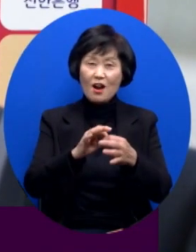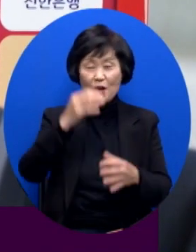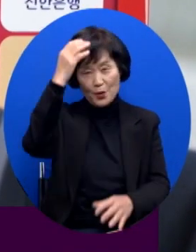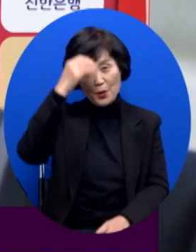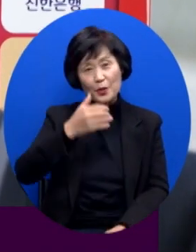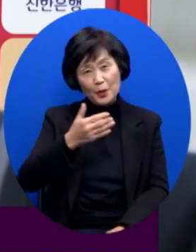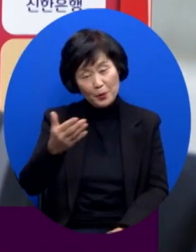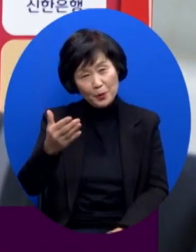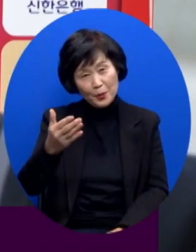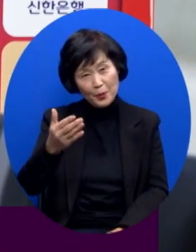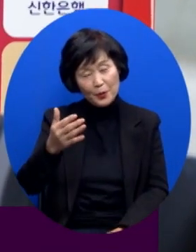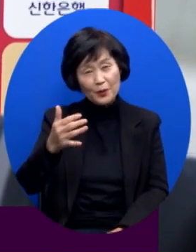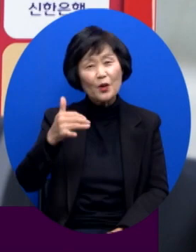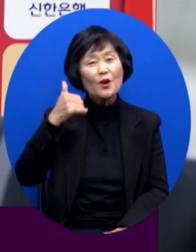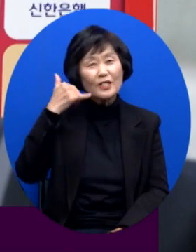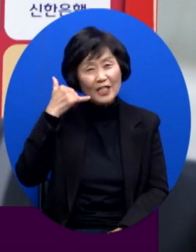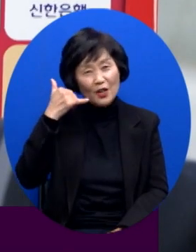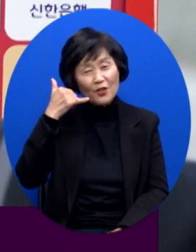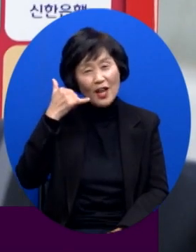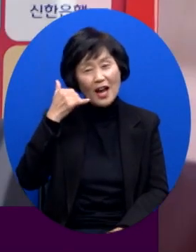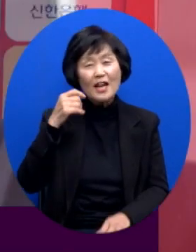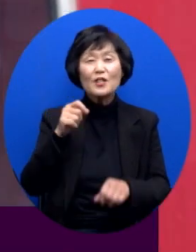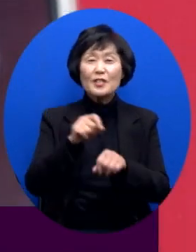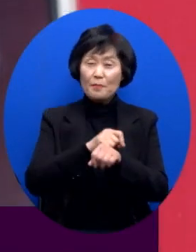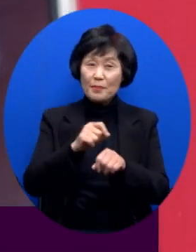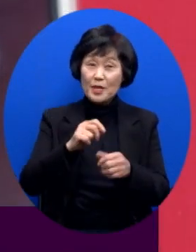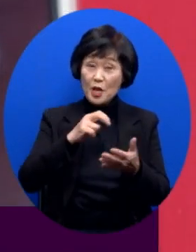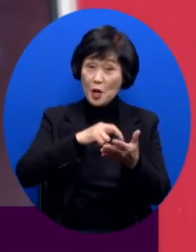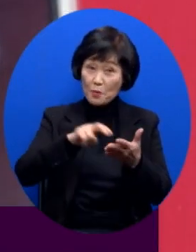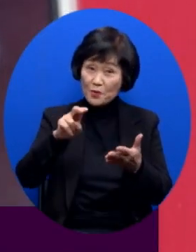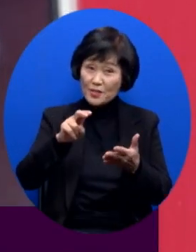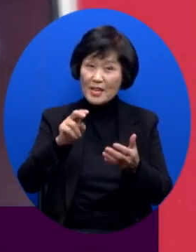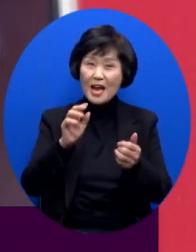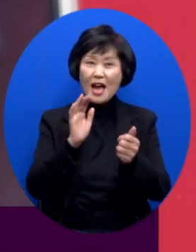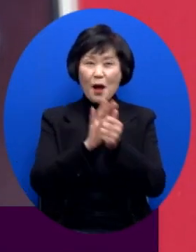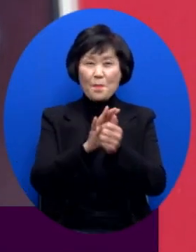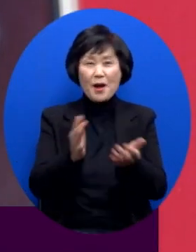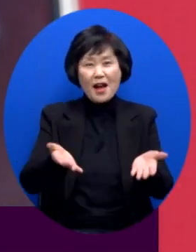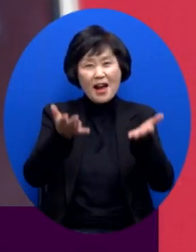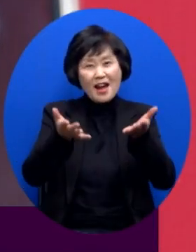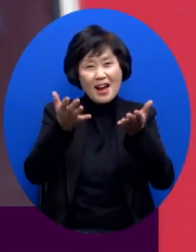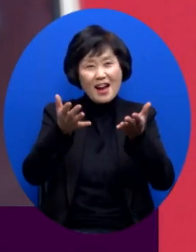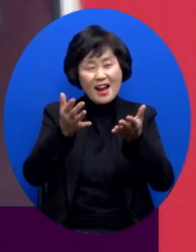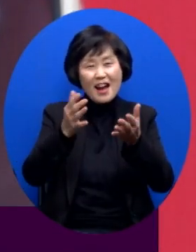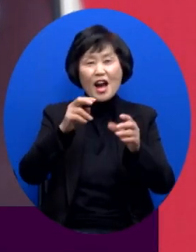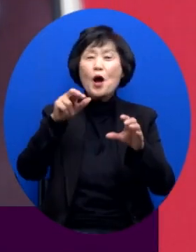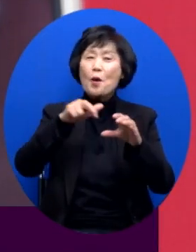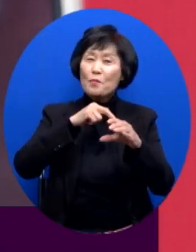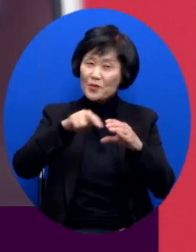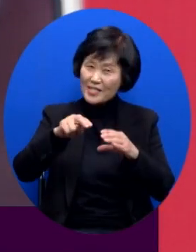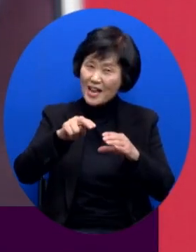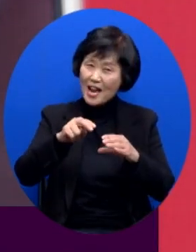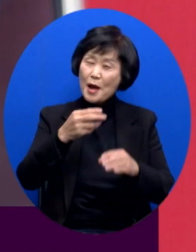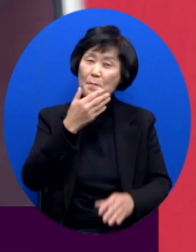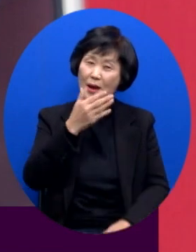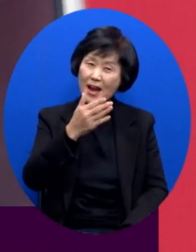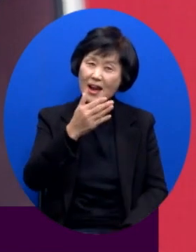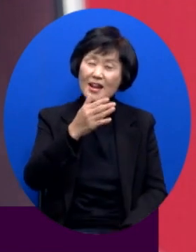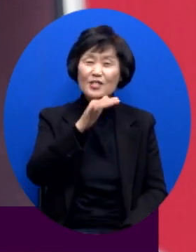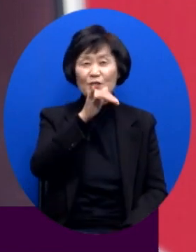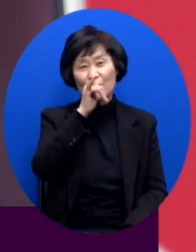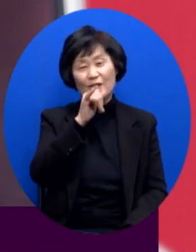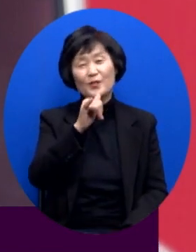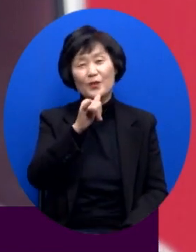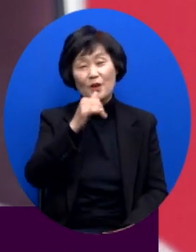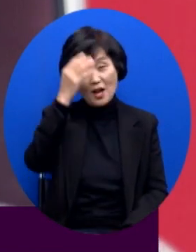전화라든지 그리고 특별히 이번에는 문자 응원 메시지 기부를 저희가 열어놨는데요. 문자로 기부해 주시면